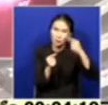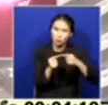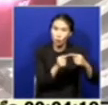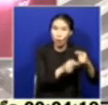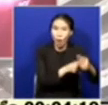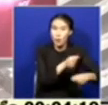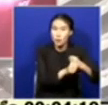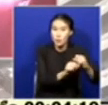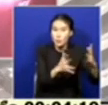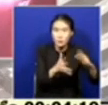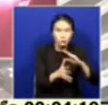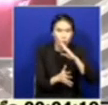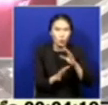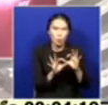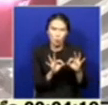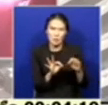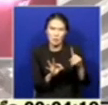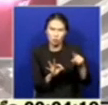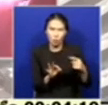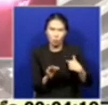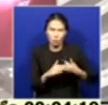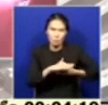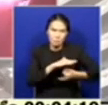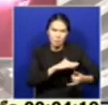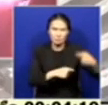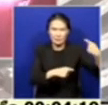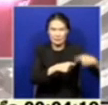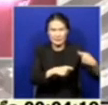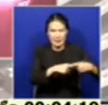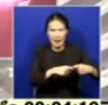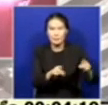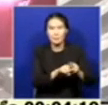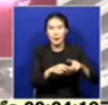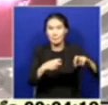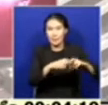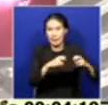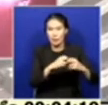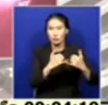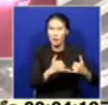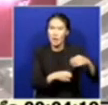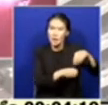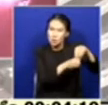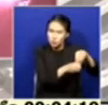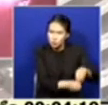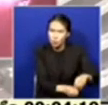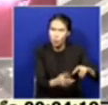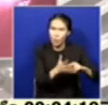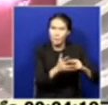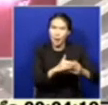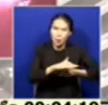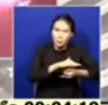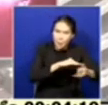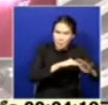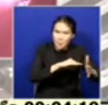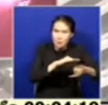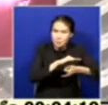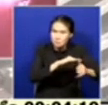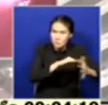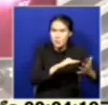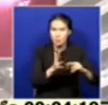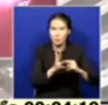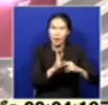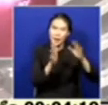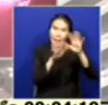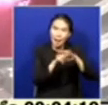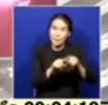แล้วช่วงระยะหลังเนี่ยไม่ได้ออกมาเนื่องมาจากว่าทางกัมพูชาไม่ต่อวีซ่าให้นะ